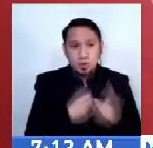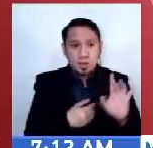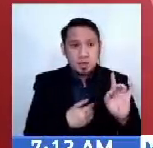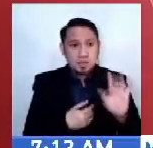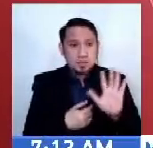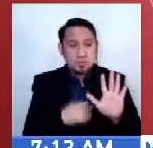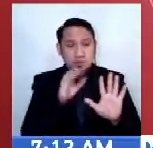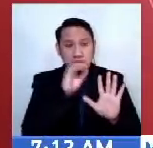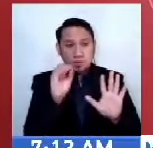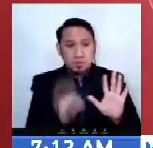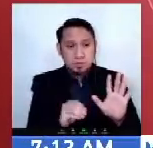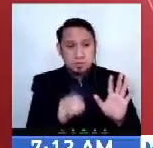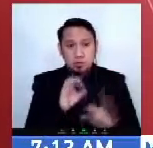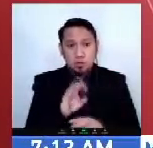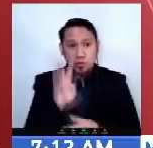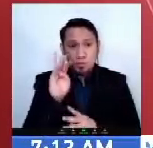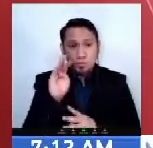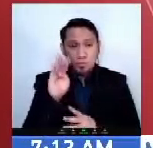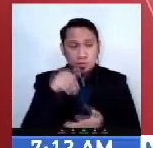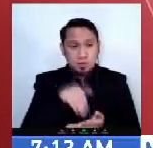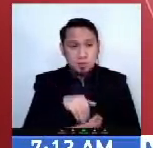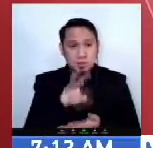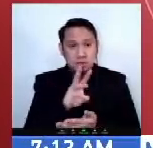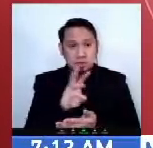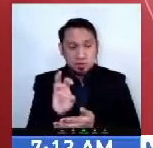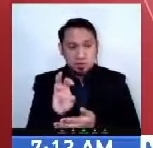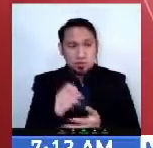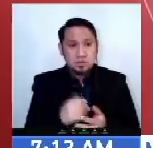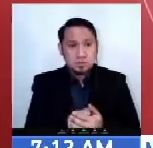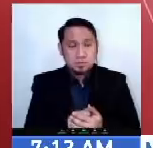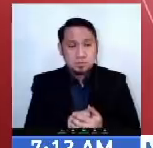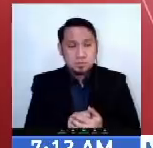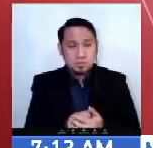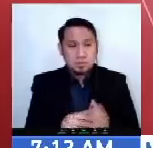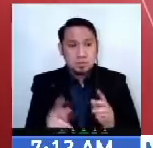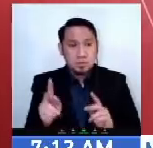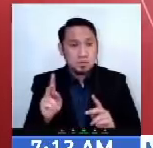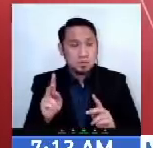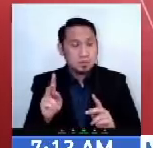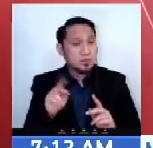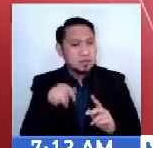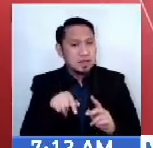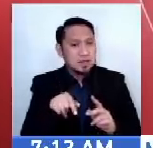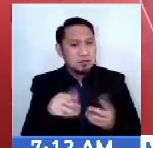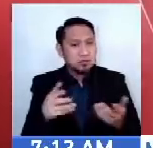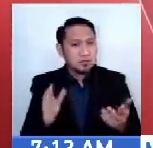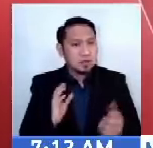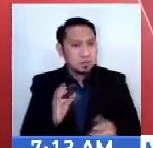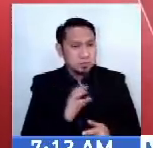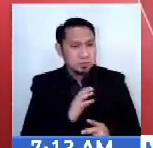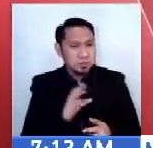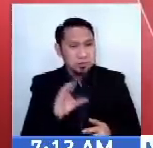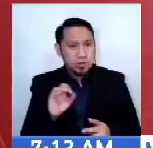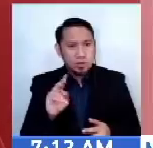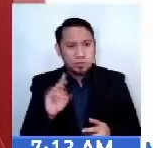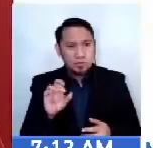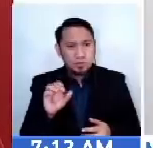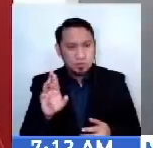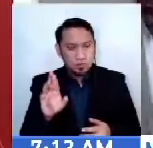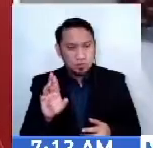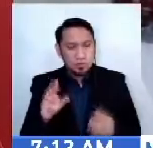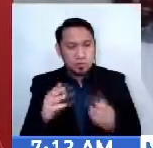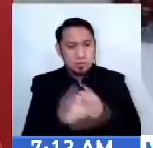o 14,600 na municipal at city councilor sa bansa. Binuhay namang muli ang political entity na